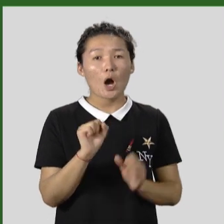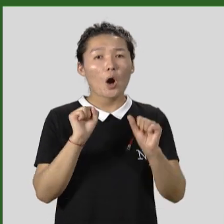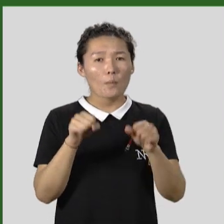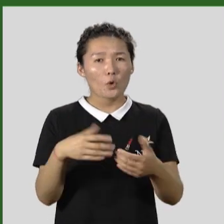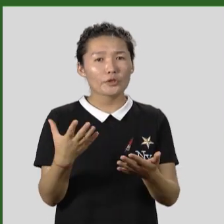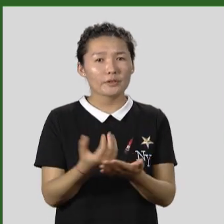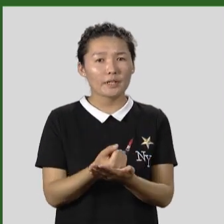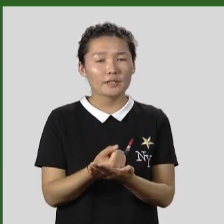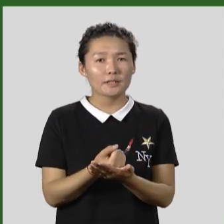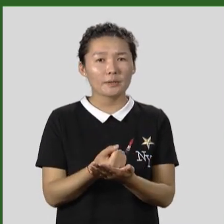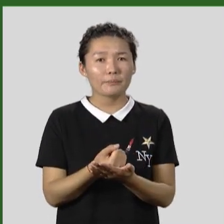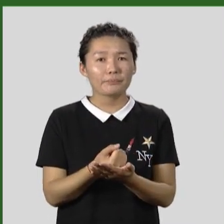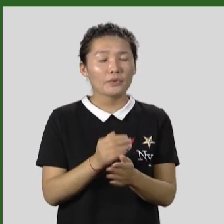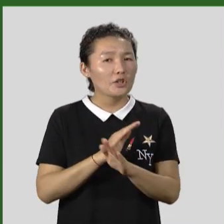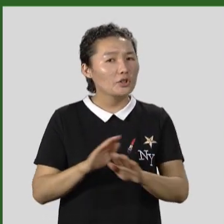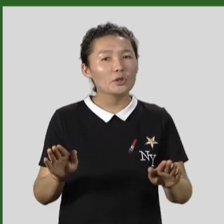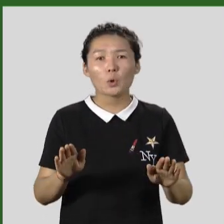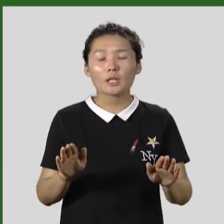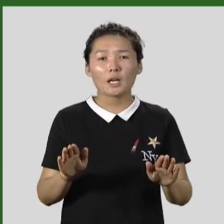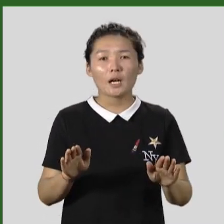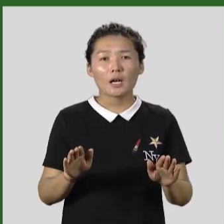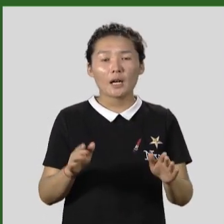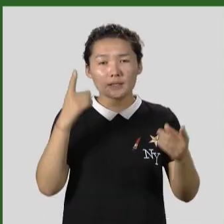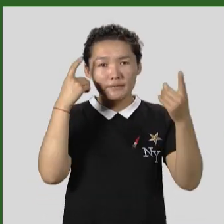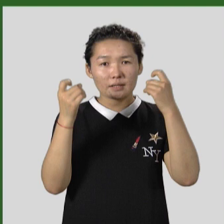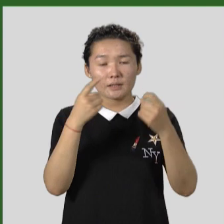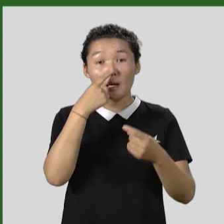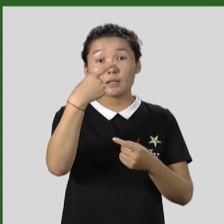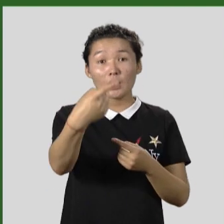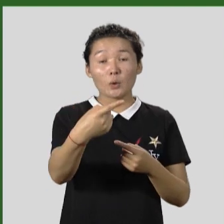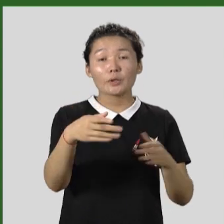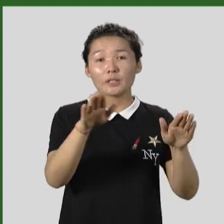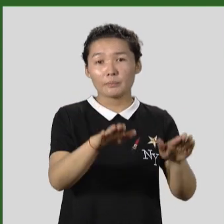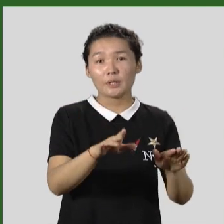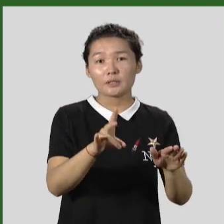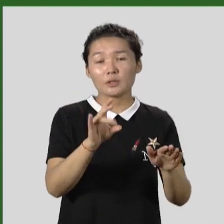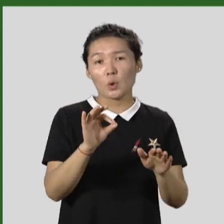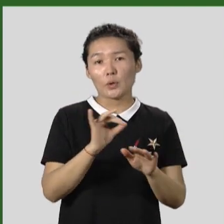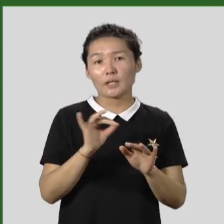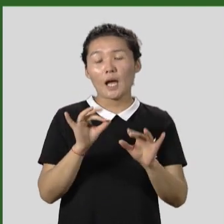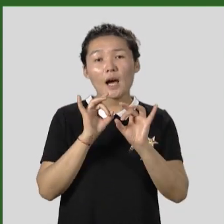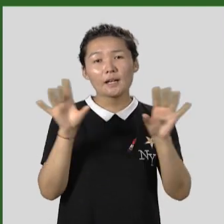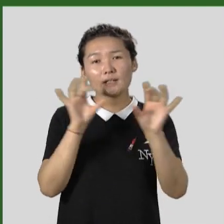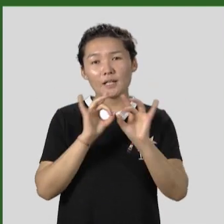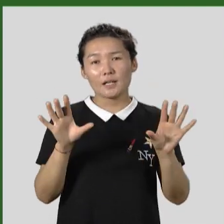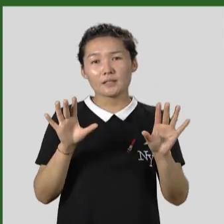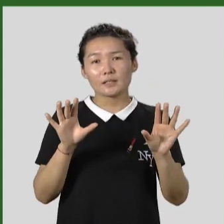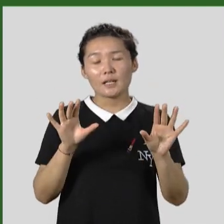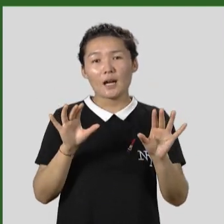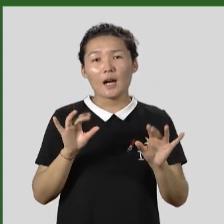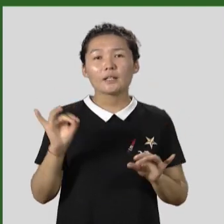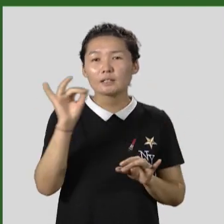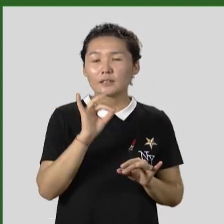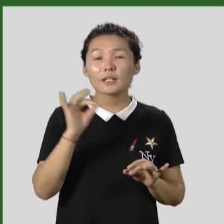не только сведения о природе далеких мест, но и рассказы о необычных и увлекательных